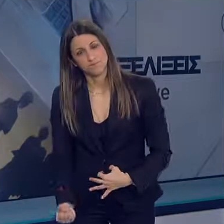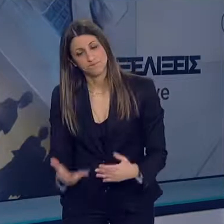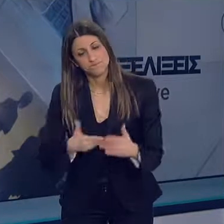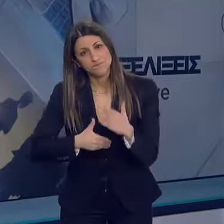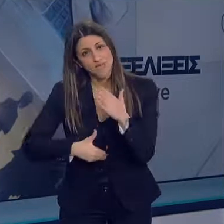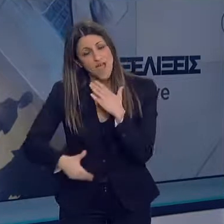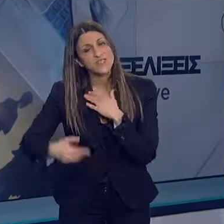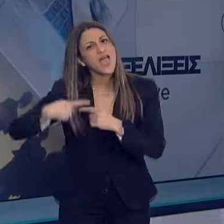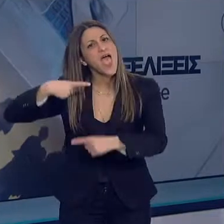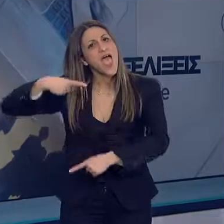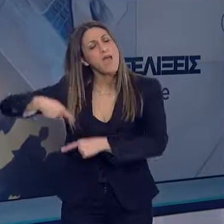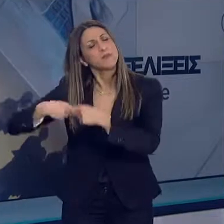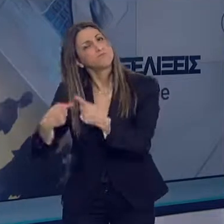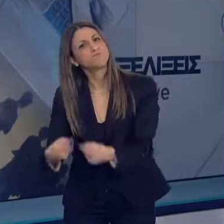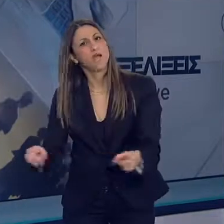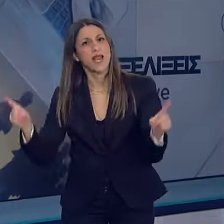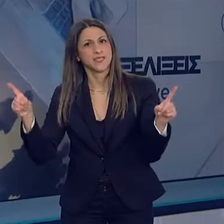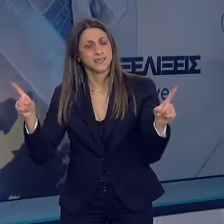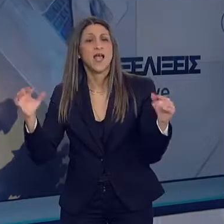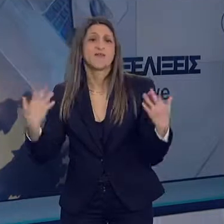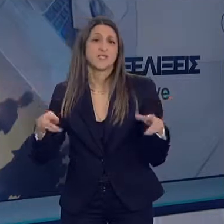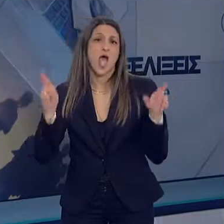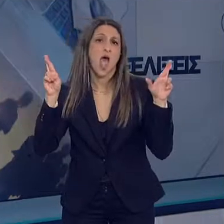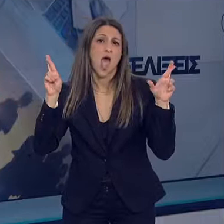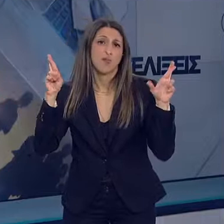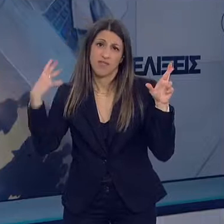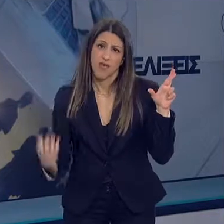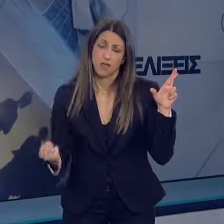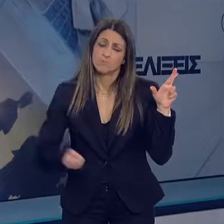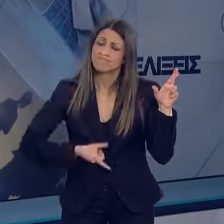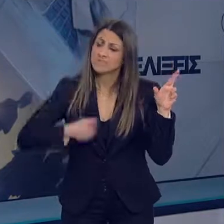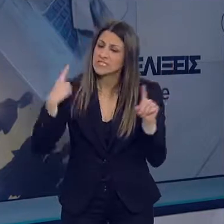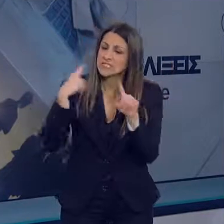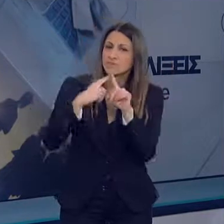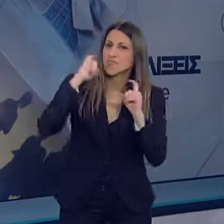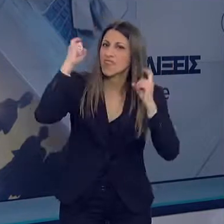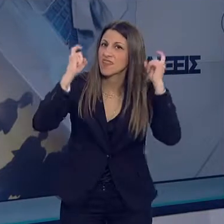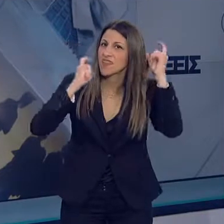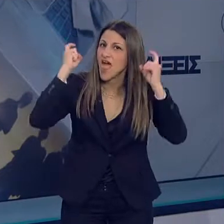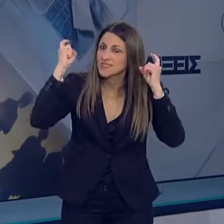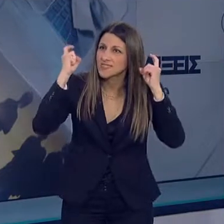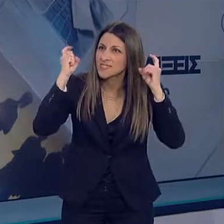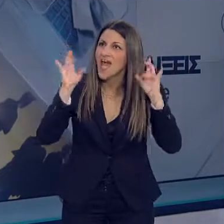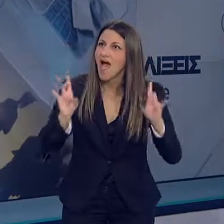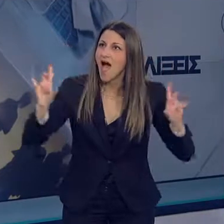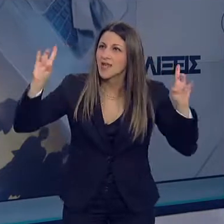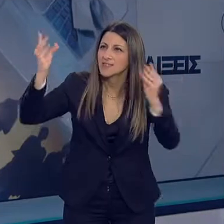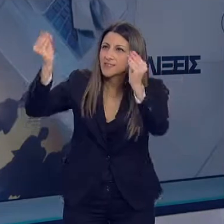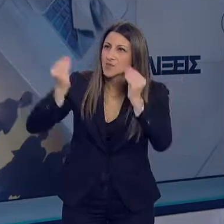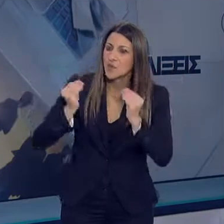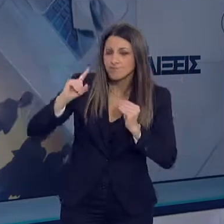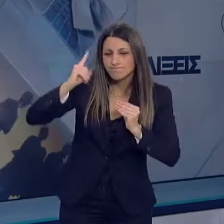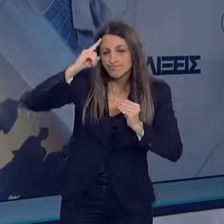πρωτόγνωρη για όλους μας εμπειρία και συγκυρία, το μήνυμα της ελπίδας, της αισιοδοξίας, της ανάστασης του Κυρίου μας είναι πιο επίκαιρο παρά